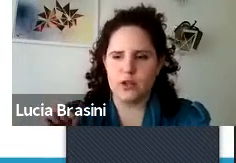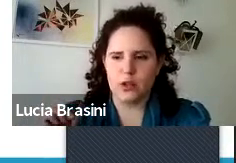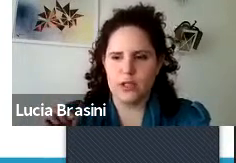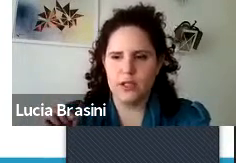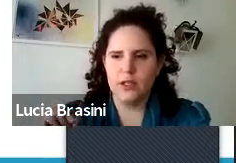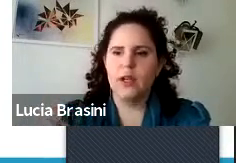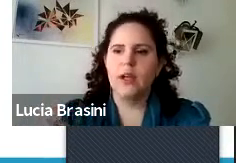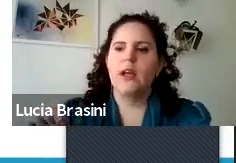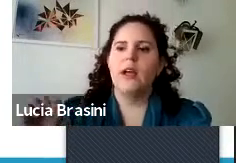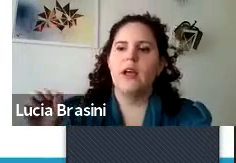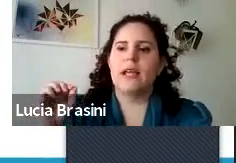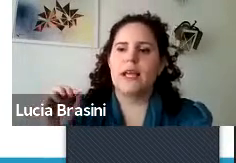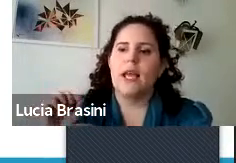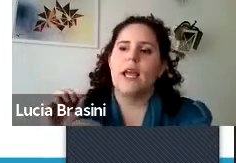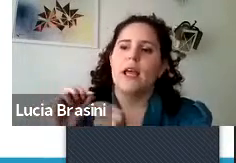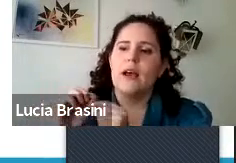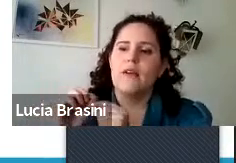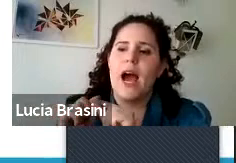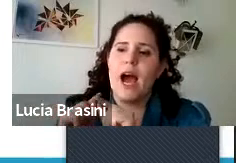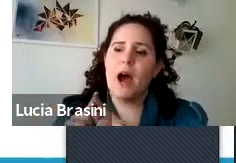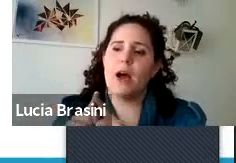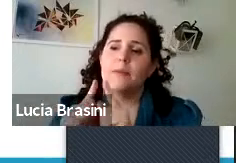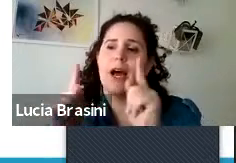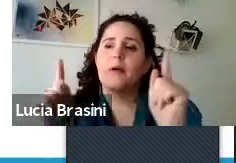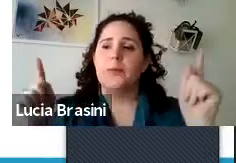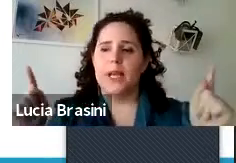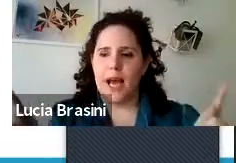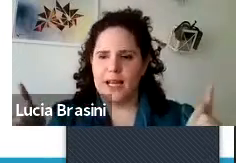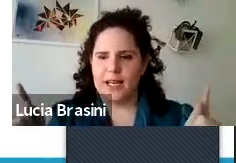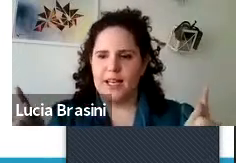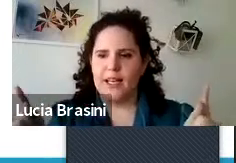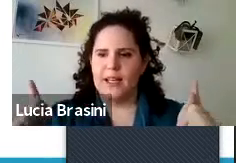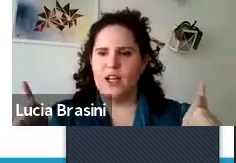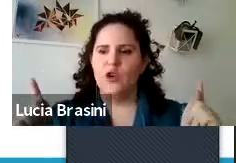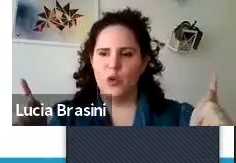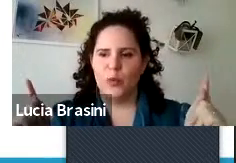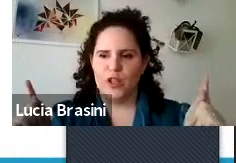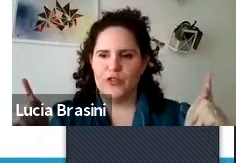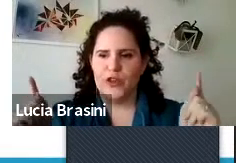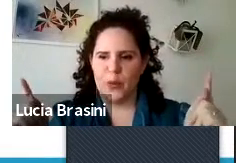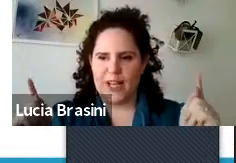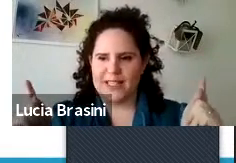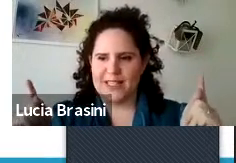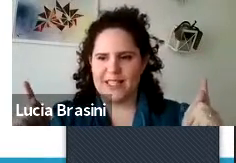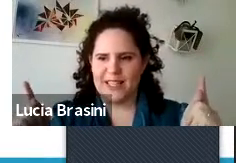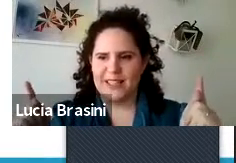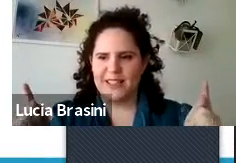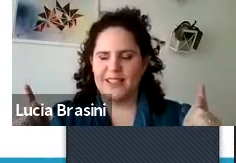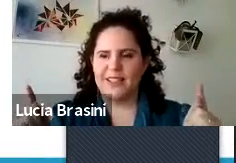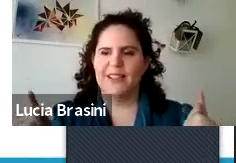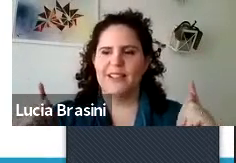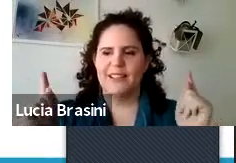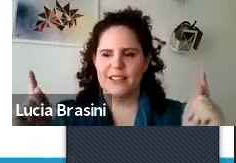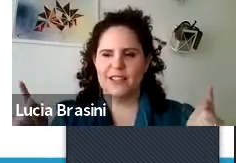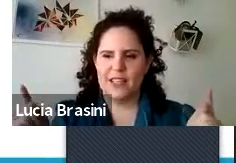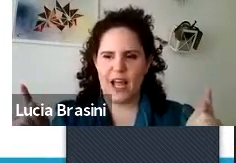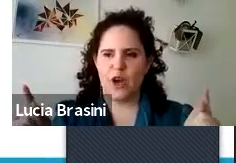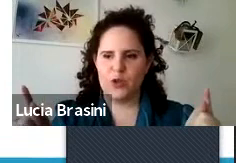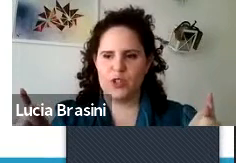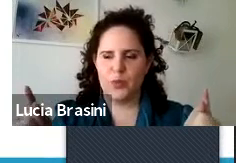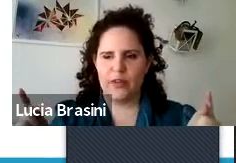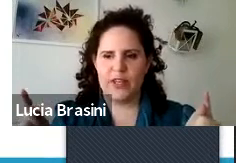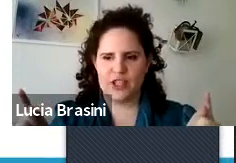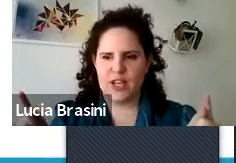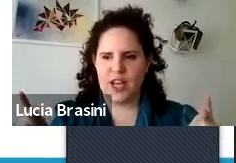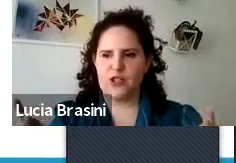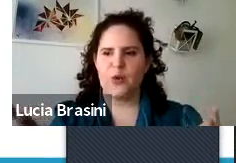di elettrodi che va a ampliare il numero di frequenze a